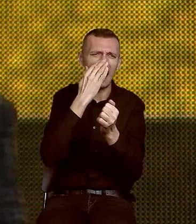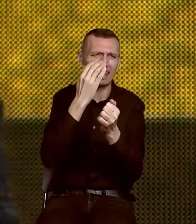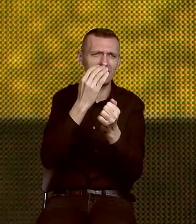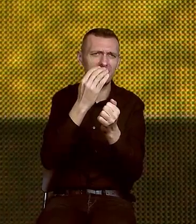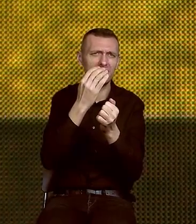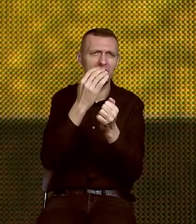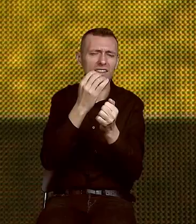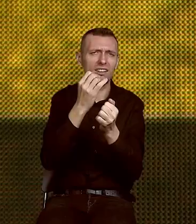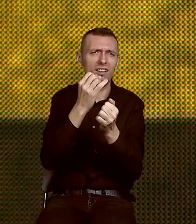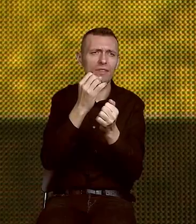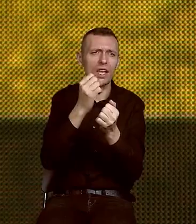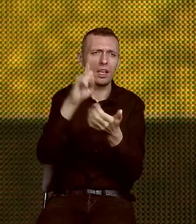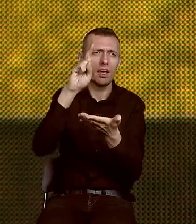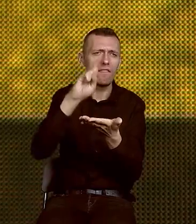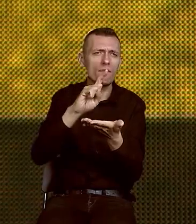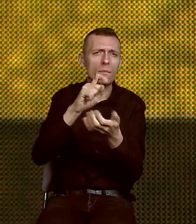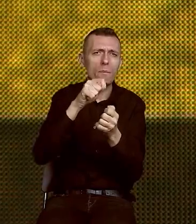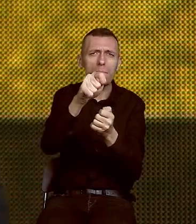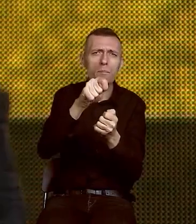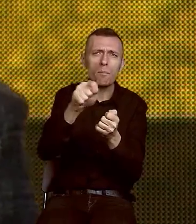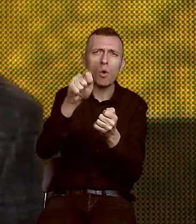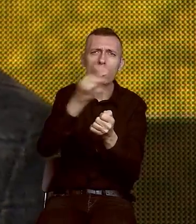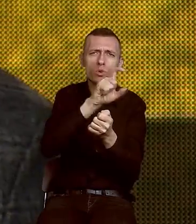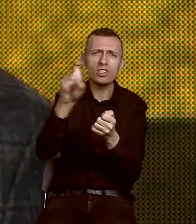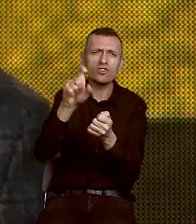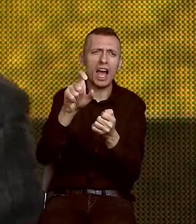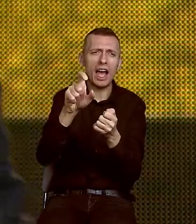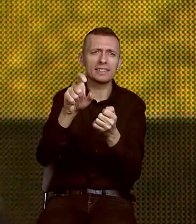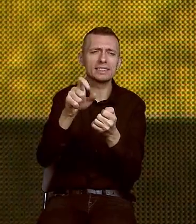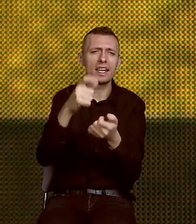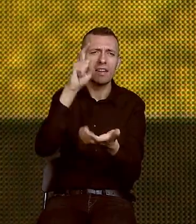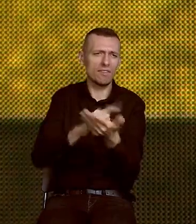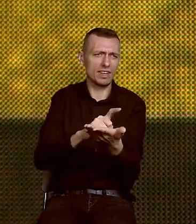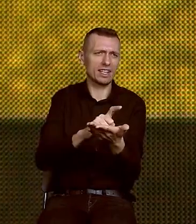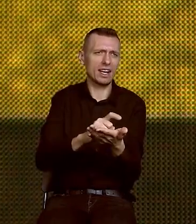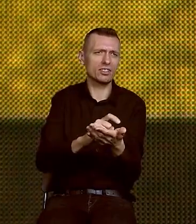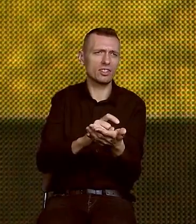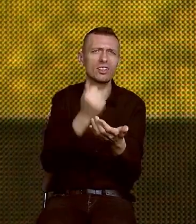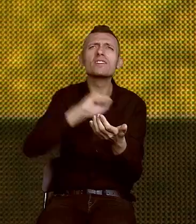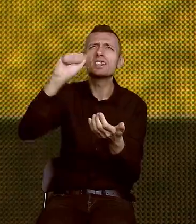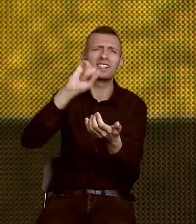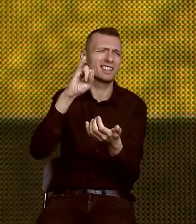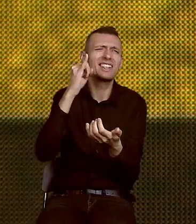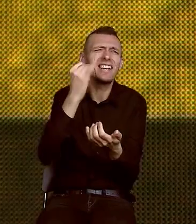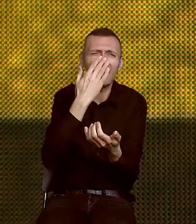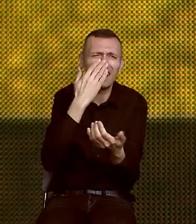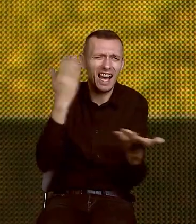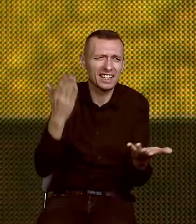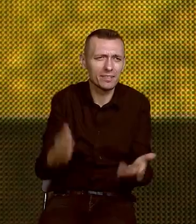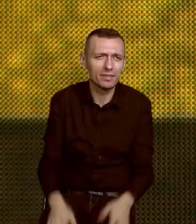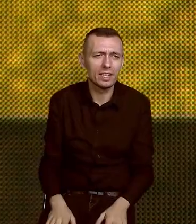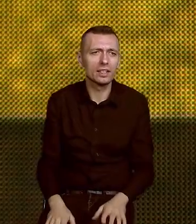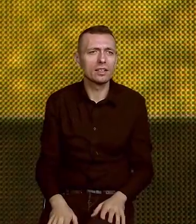pytanie odpowiedzi poszukamy właśnie w kolejnym fragmencie listu Jakuba, w rozdziale pierwszym, wiersz od 13 do